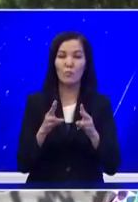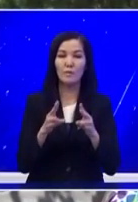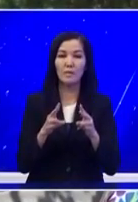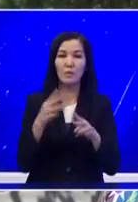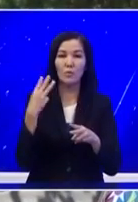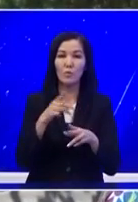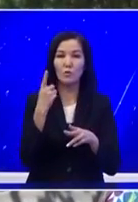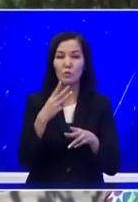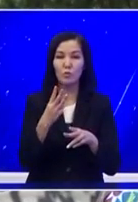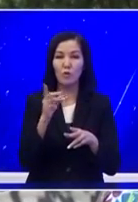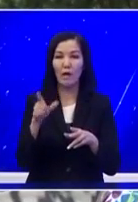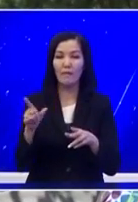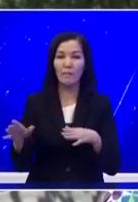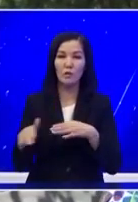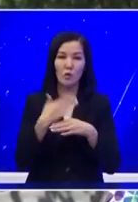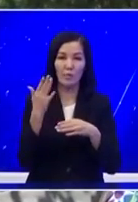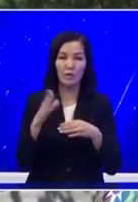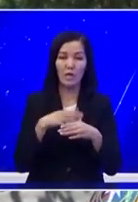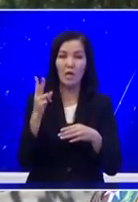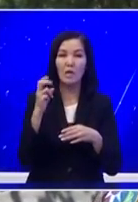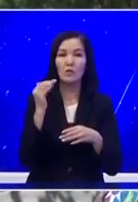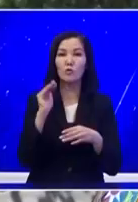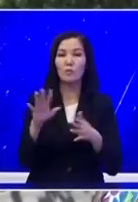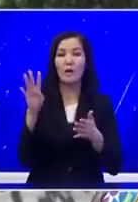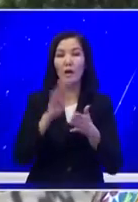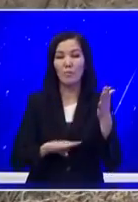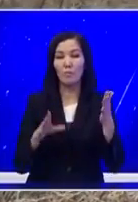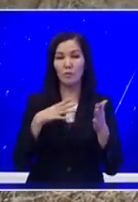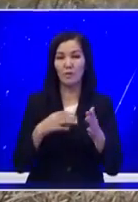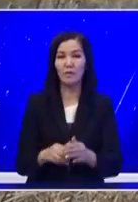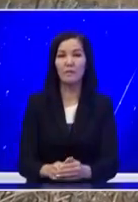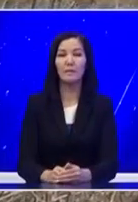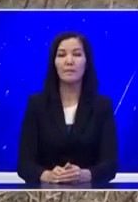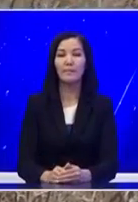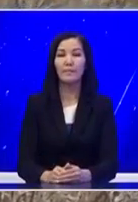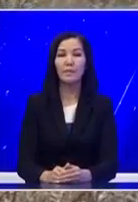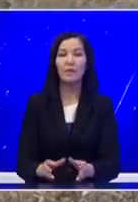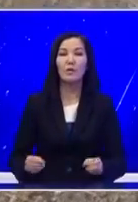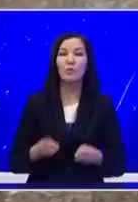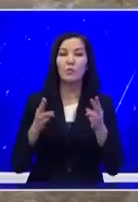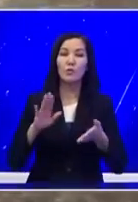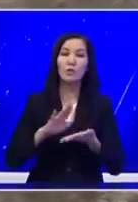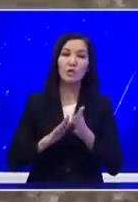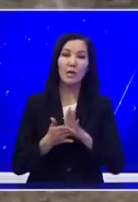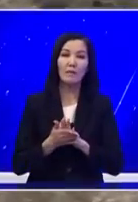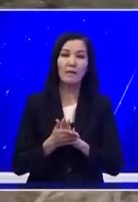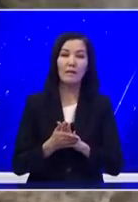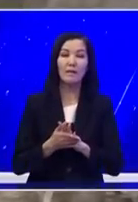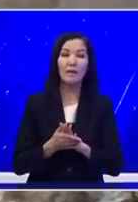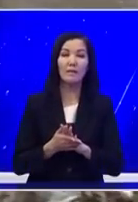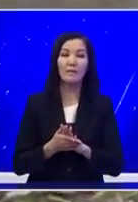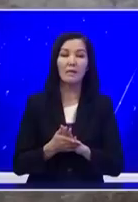33 адамды жауапкершілікке тартты. 200 мың теңгеге айыппұл салды. Төтенше жағдайлар мамандары қарап отырған